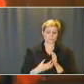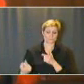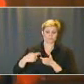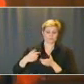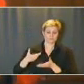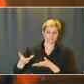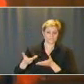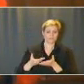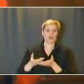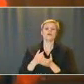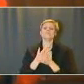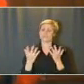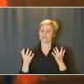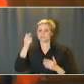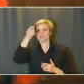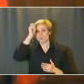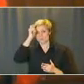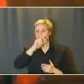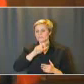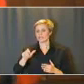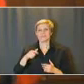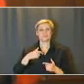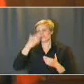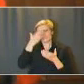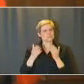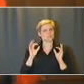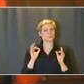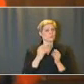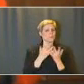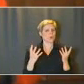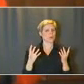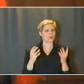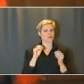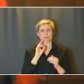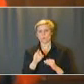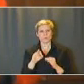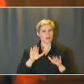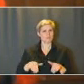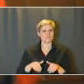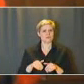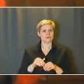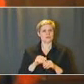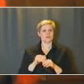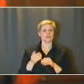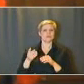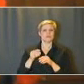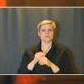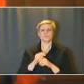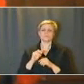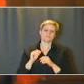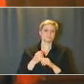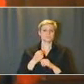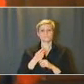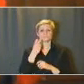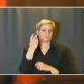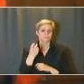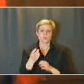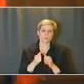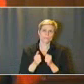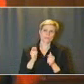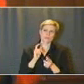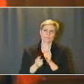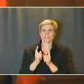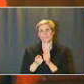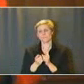flera av de här studenterna. Jag vet inte exakt hur många år de har åkt ut nu men låt säga att det är kanske